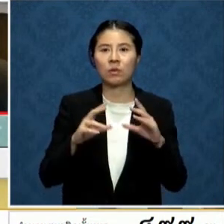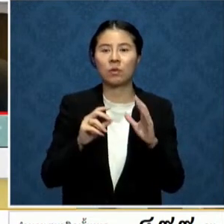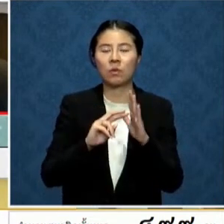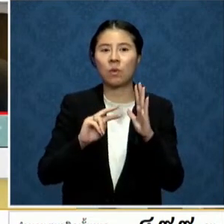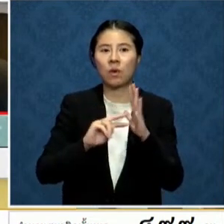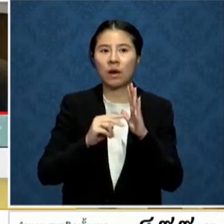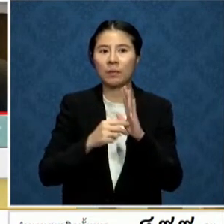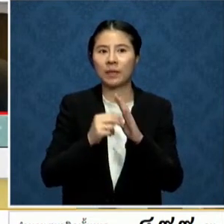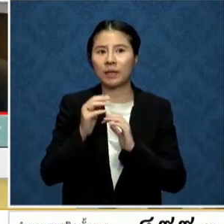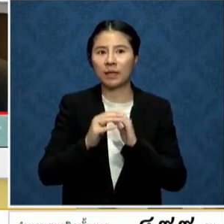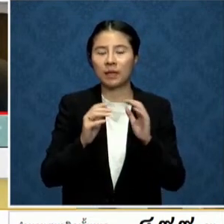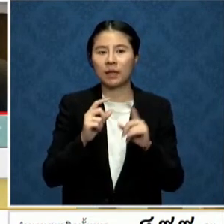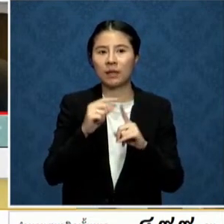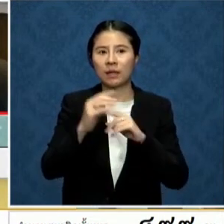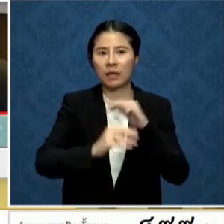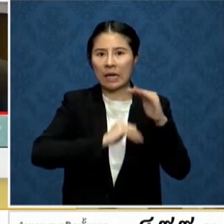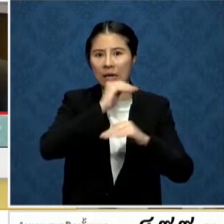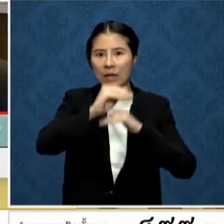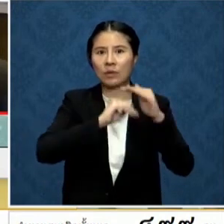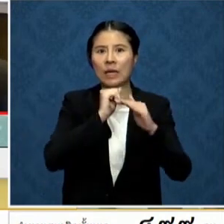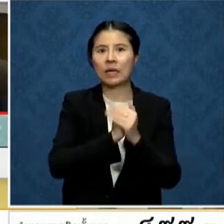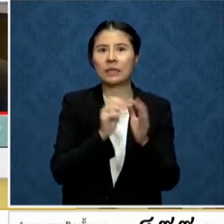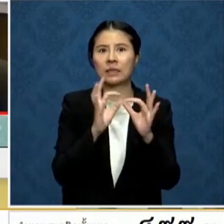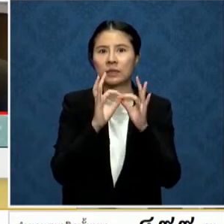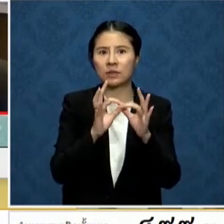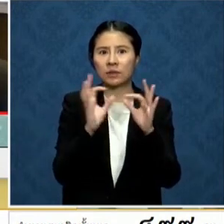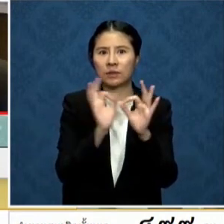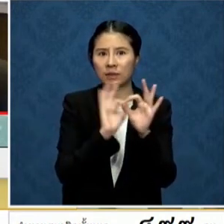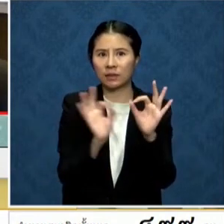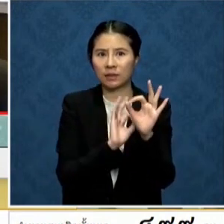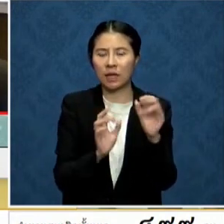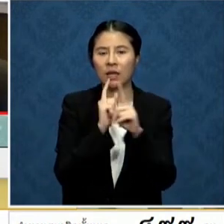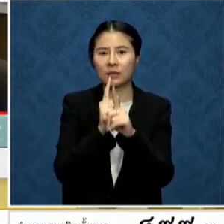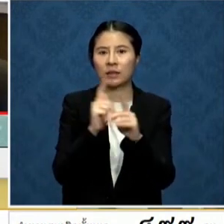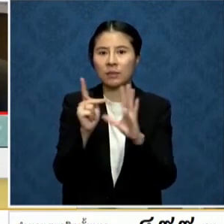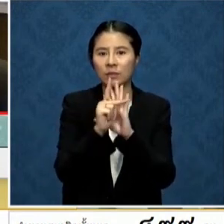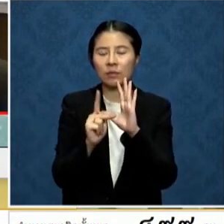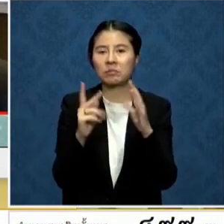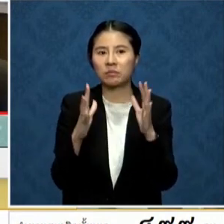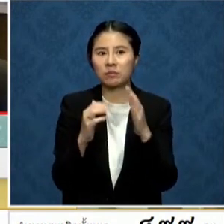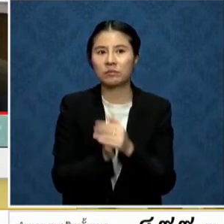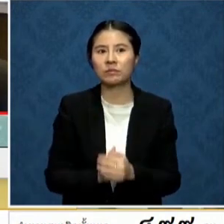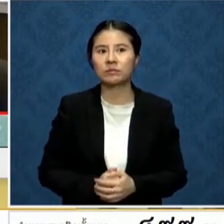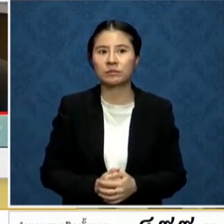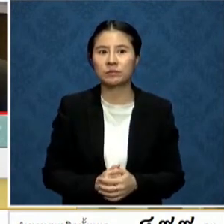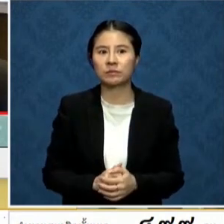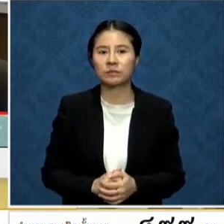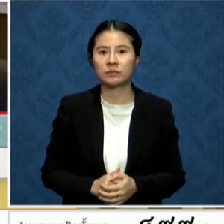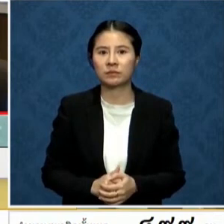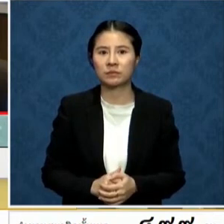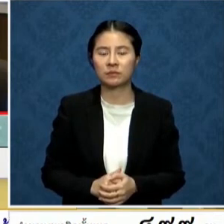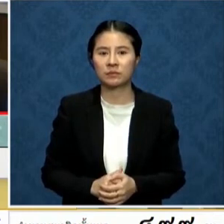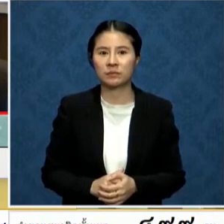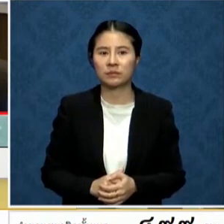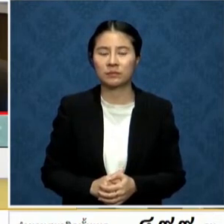อยู่ในเนื้อหาค่ะเราไม่ต้องจำเป็นจะต้องเขียนคำว่าก้าวหน้าลงไปในข้อบังคับก็ได้นะคะมันก็สามารถที่จะก้าวหน้าได้นะ